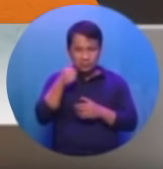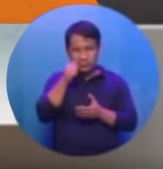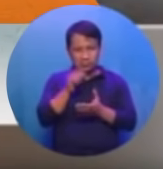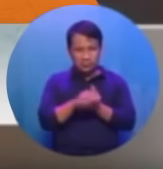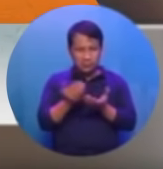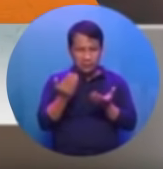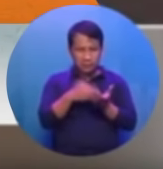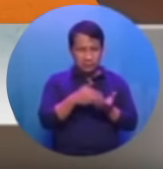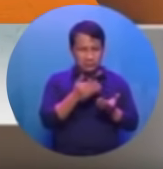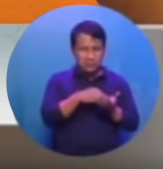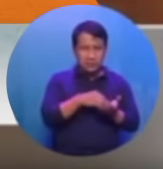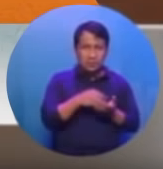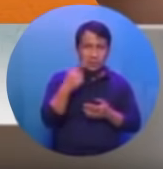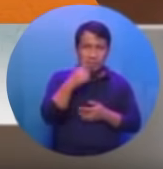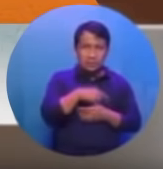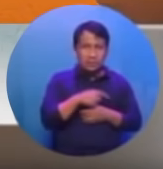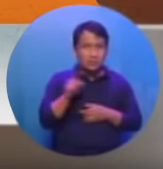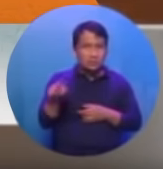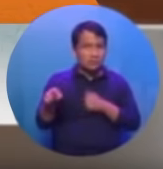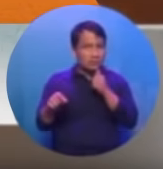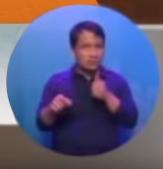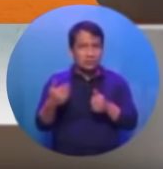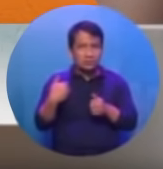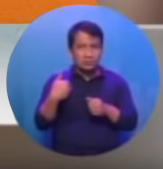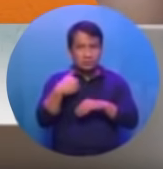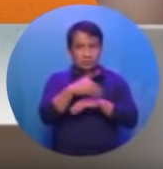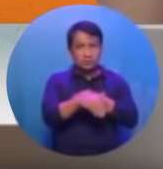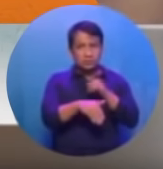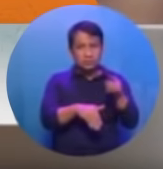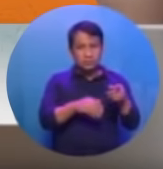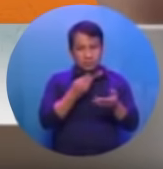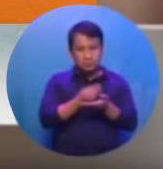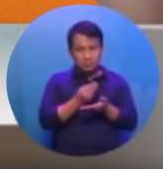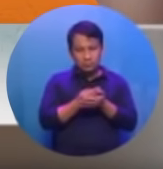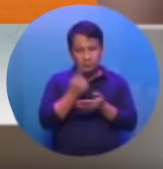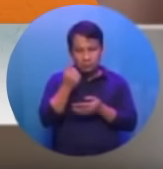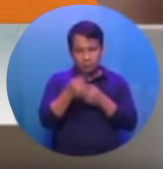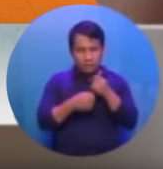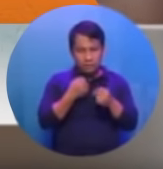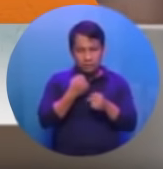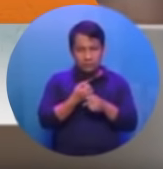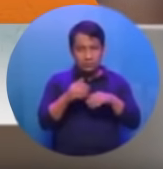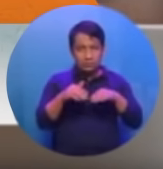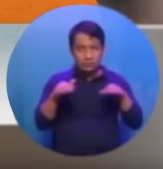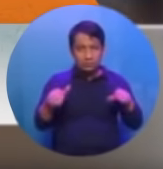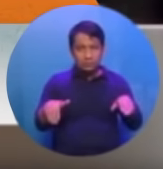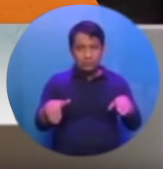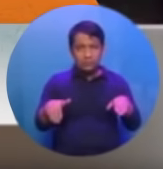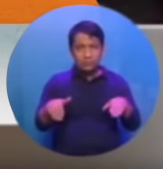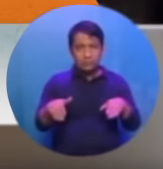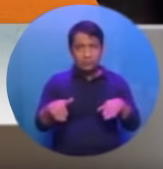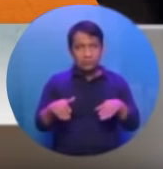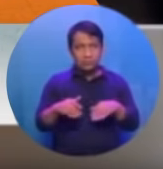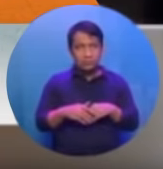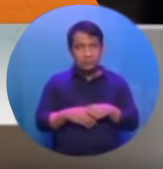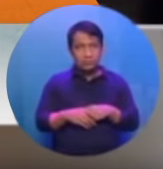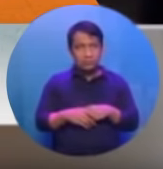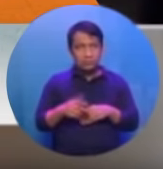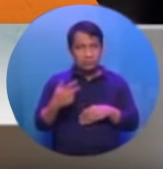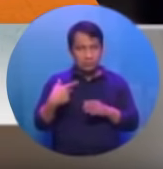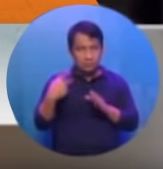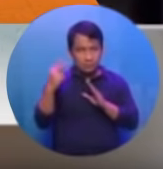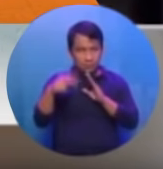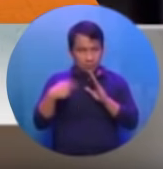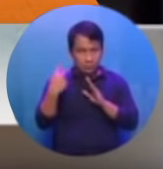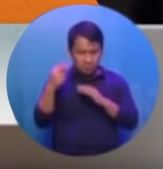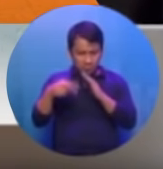paulit-ulit niloloko siya at hindi nagpapadala ng pera for 1 year na at nasa Lebanon po ito at ito, may mga video pa